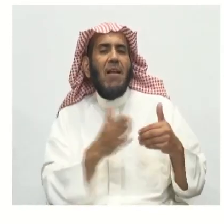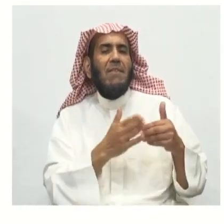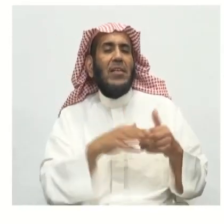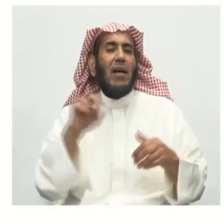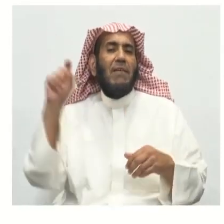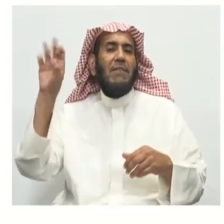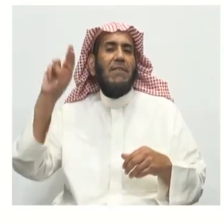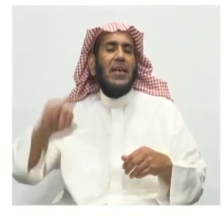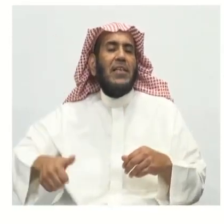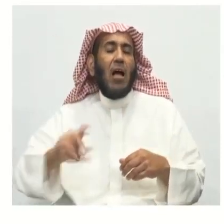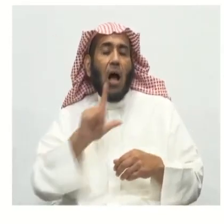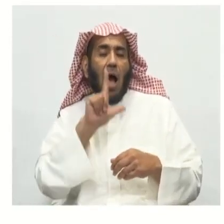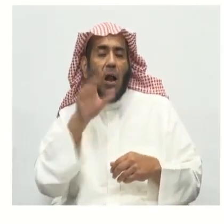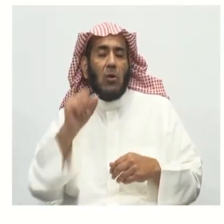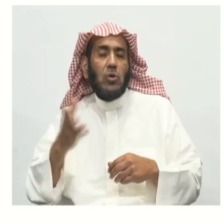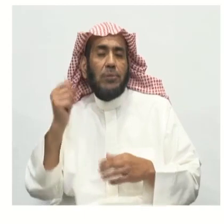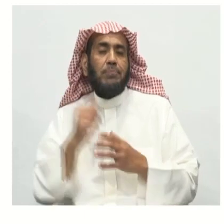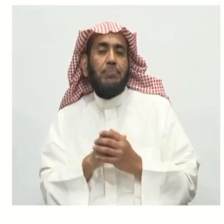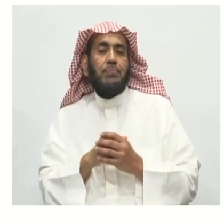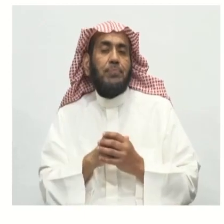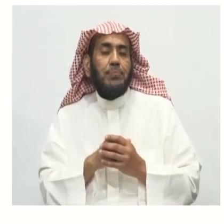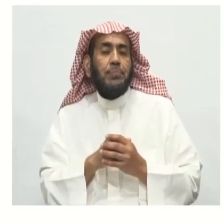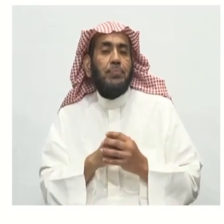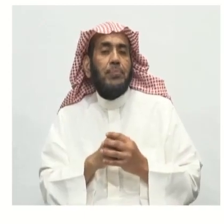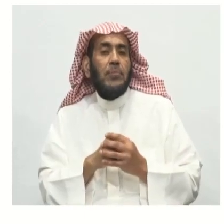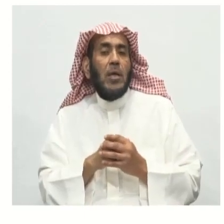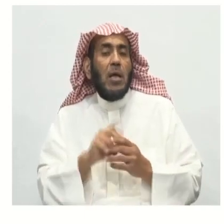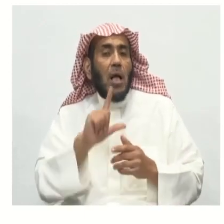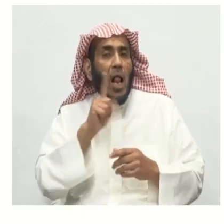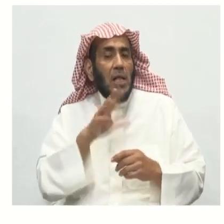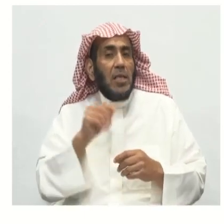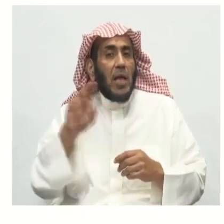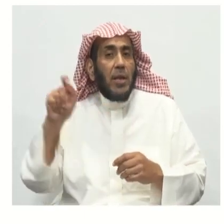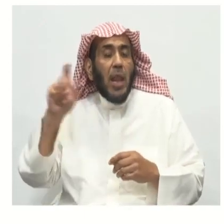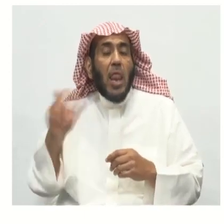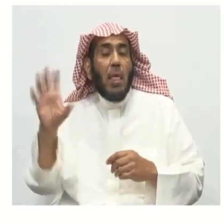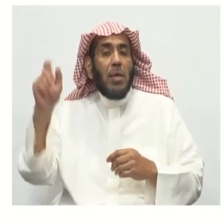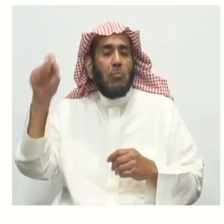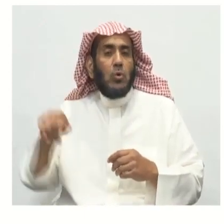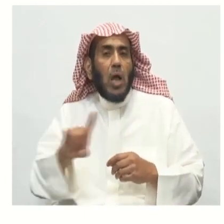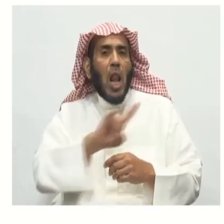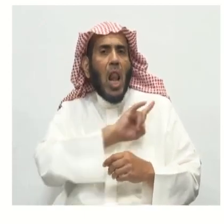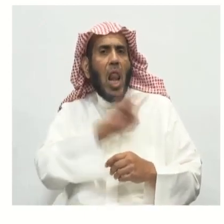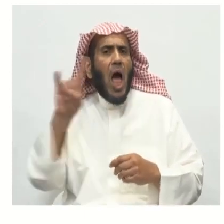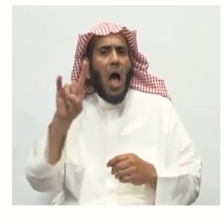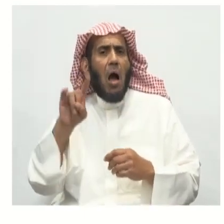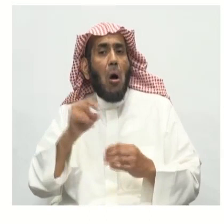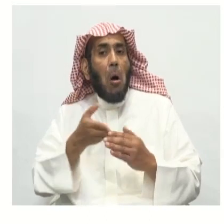بالنون قال الله عز وجل على لسان موسى لا